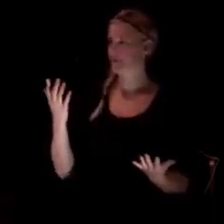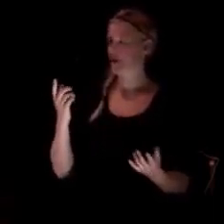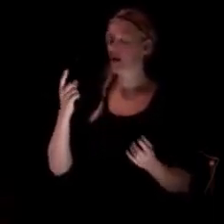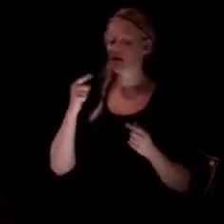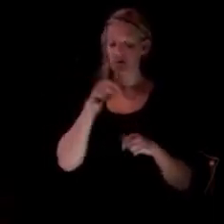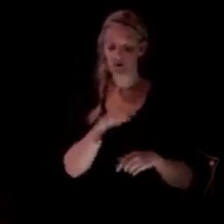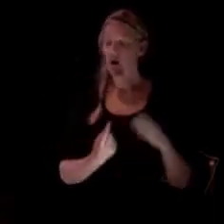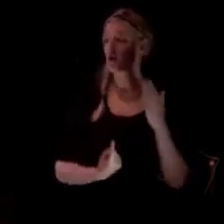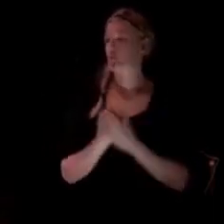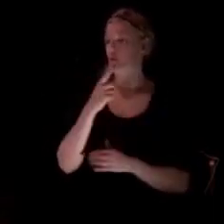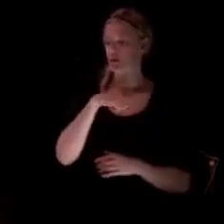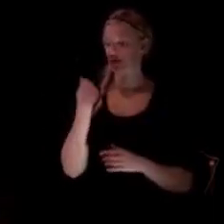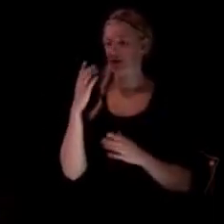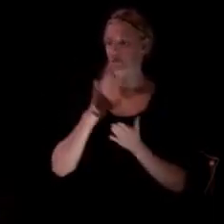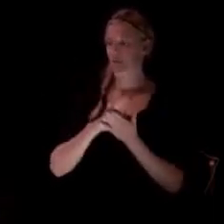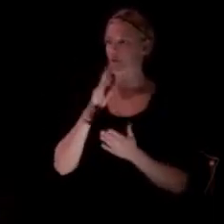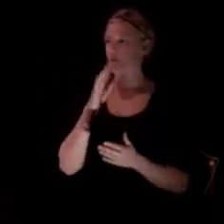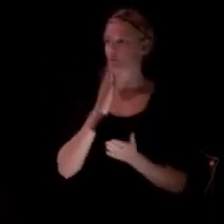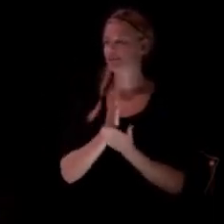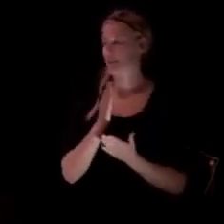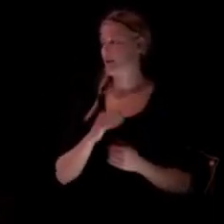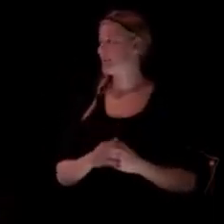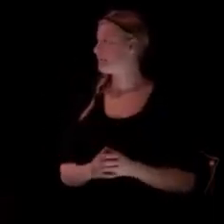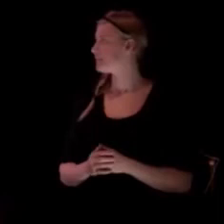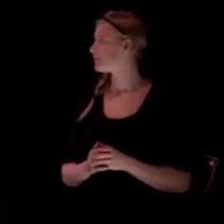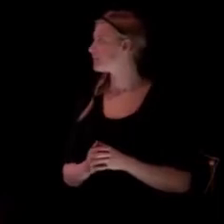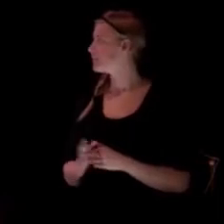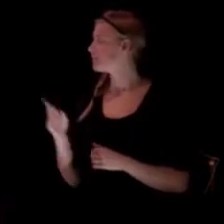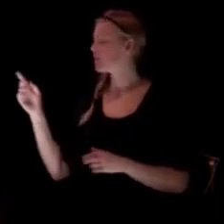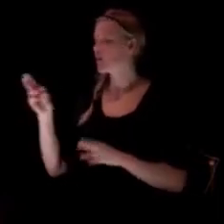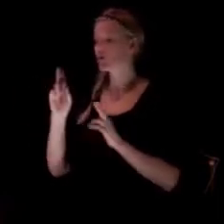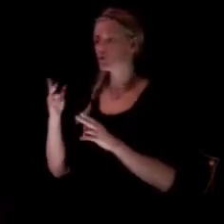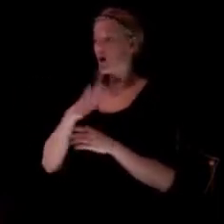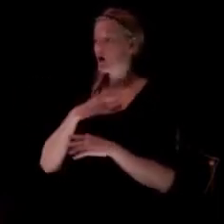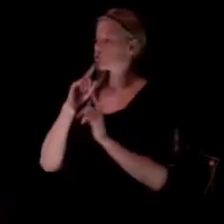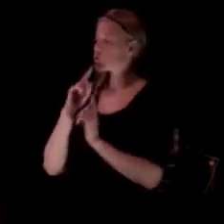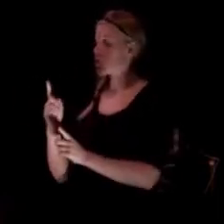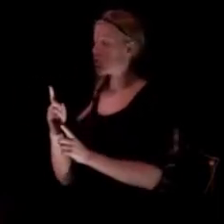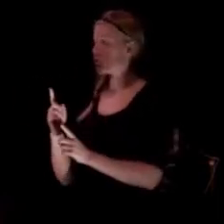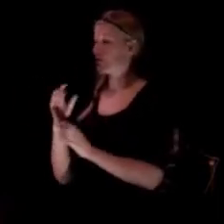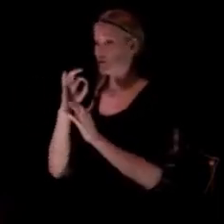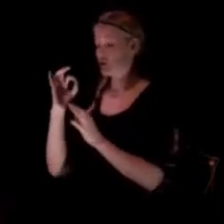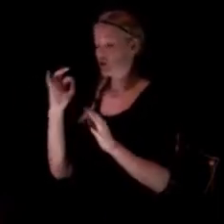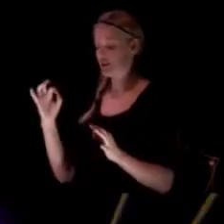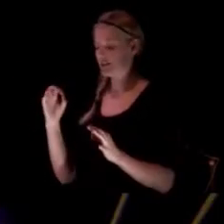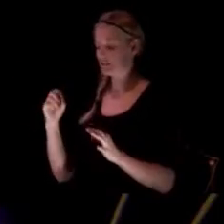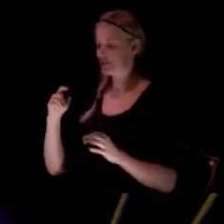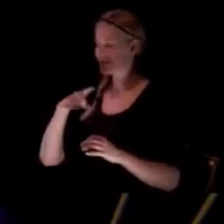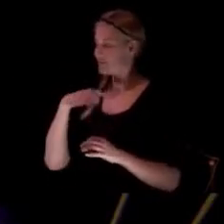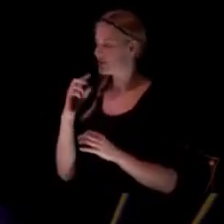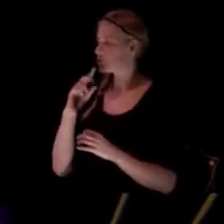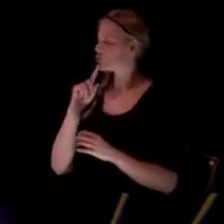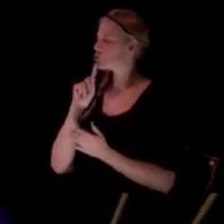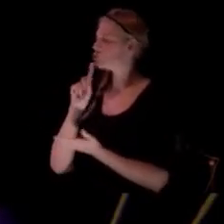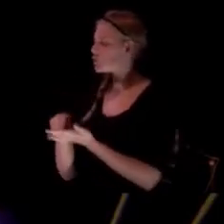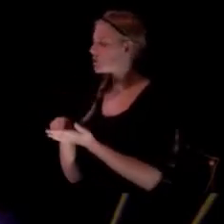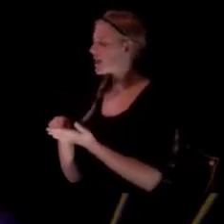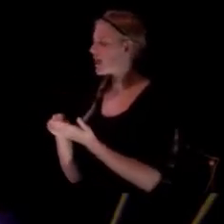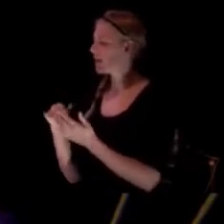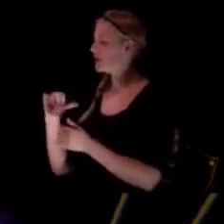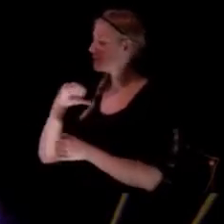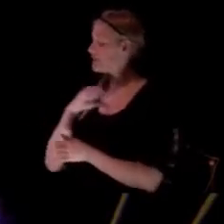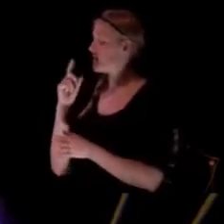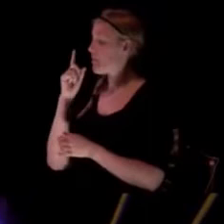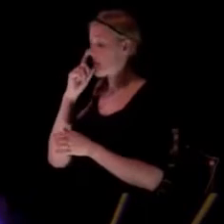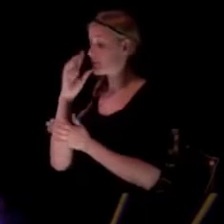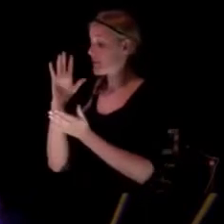bestemme. Og så har jo et råd til det her vært veldig tydelig at man skulle ha spurt deg om mamma skulle ha